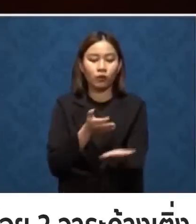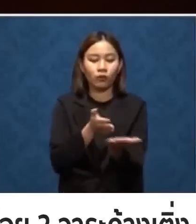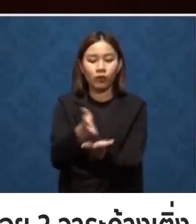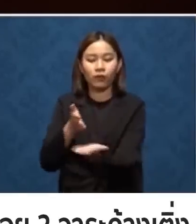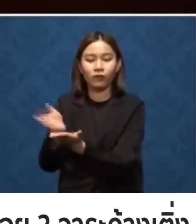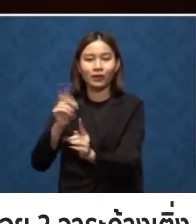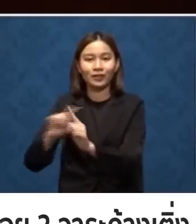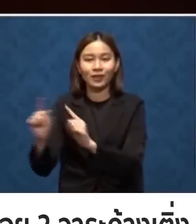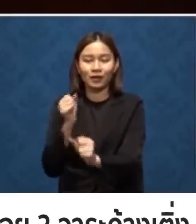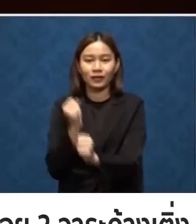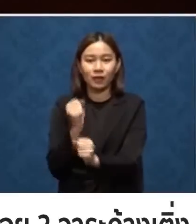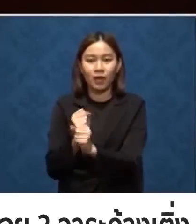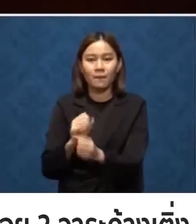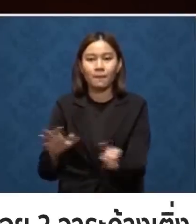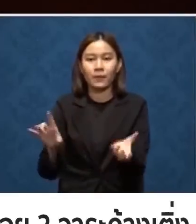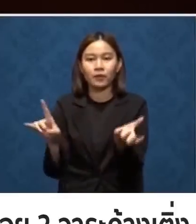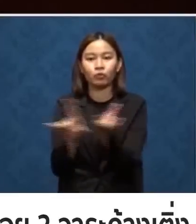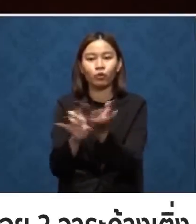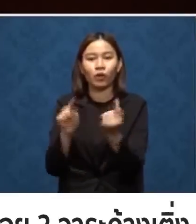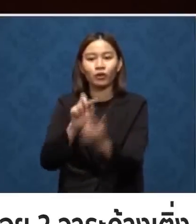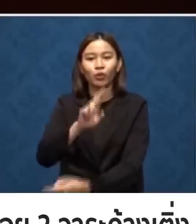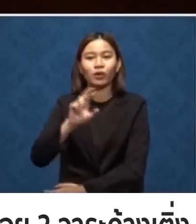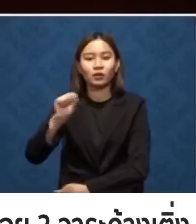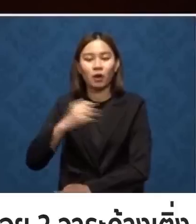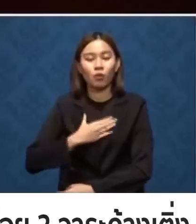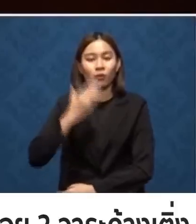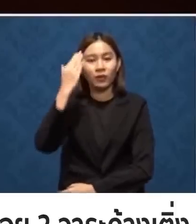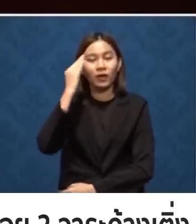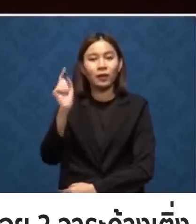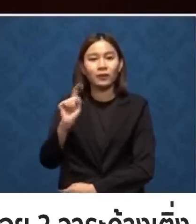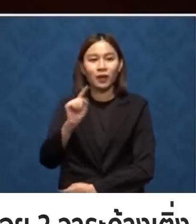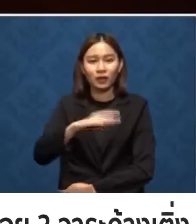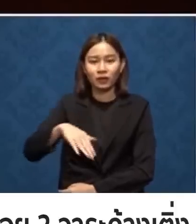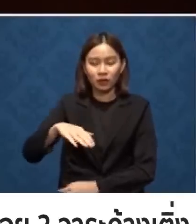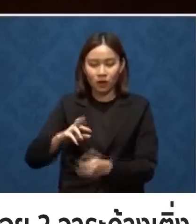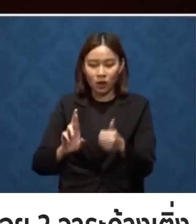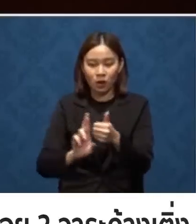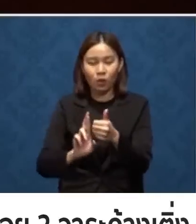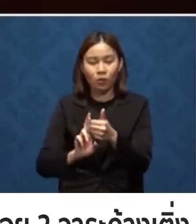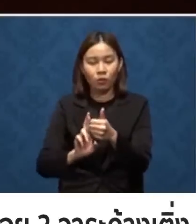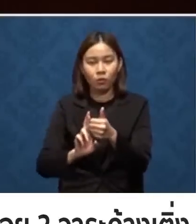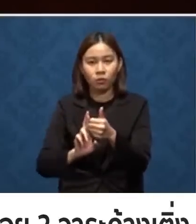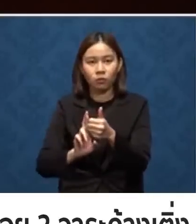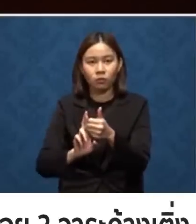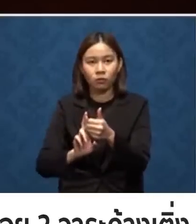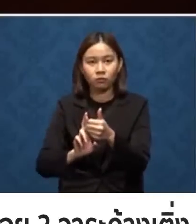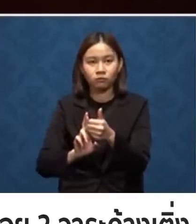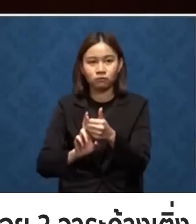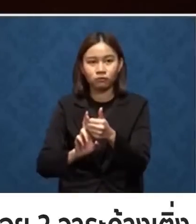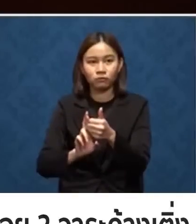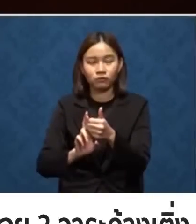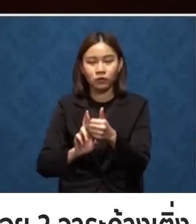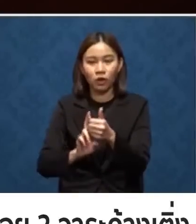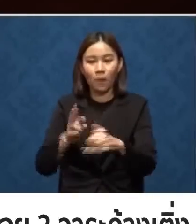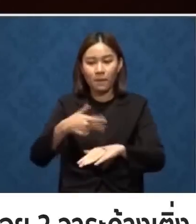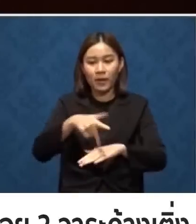ฮะ ค่ะ ทั้งสัปดาห์เลยนะครับก็คงจะกลับมาอีกทีนึงก็คงจะพร้อมกับศาลรัฐธรรมนูญพรรคก้